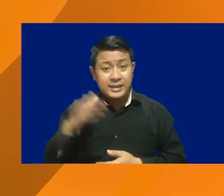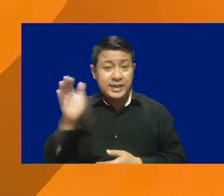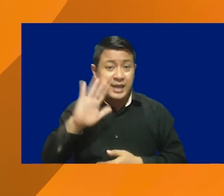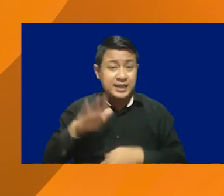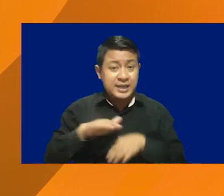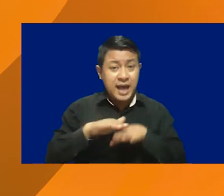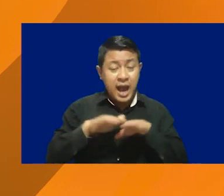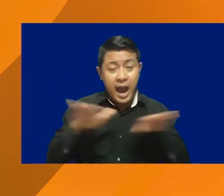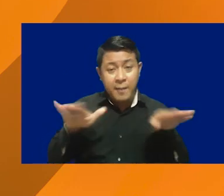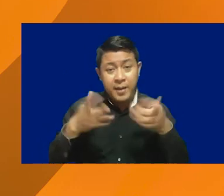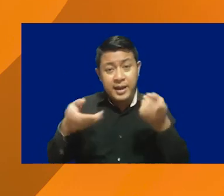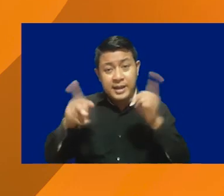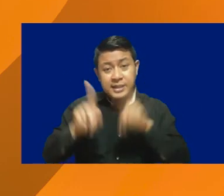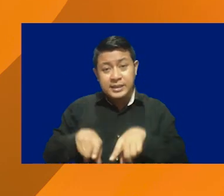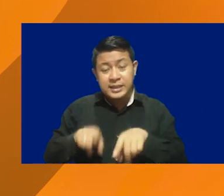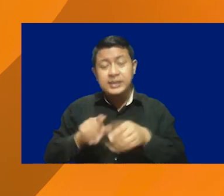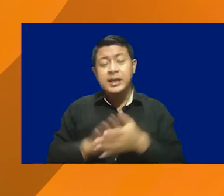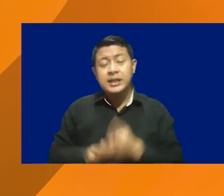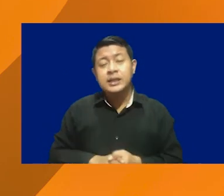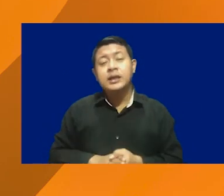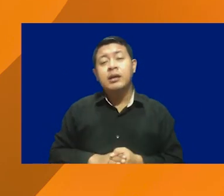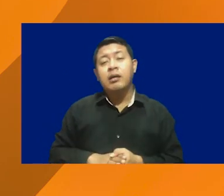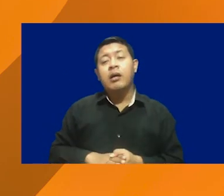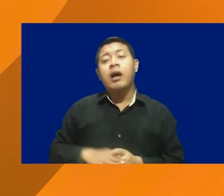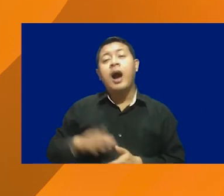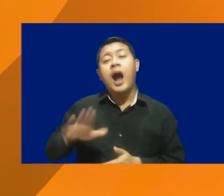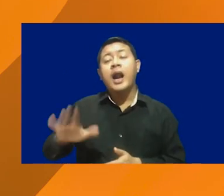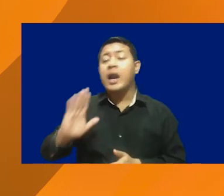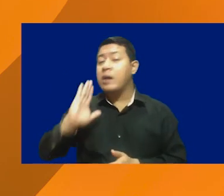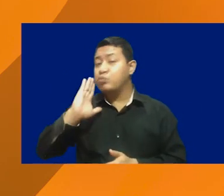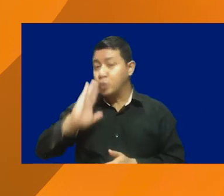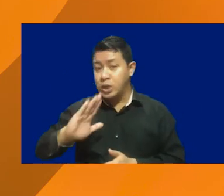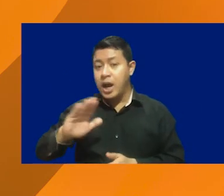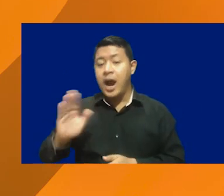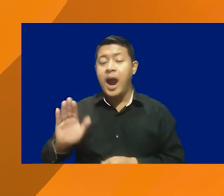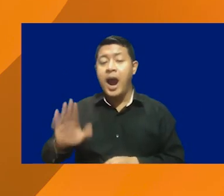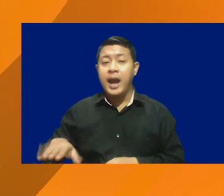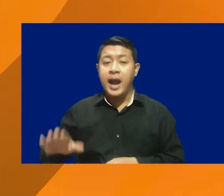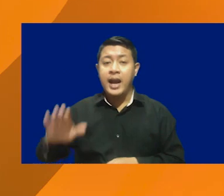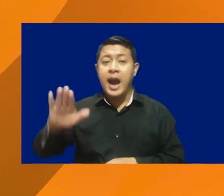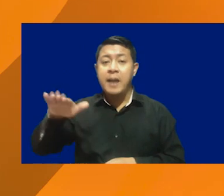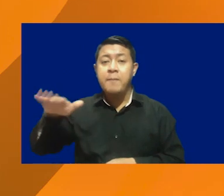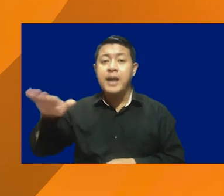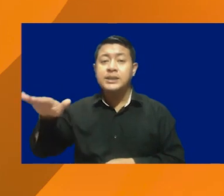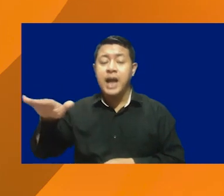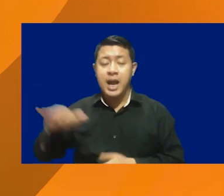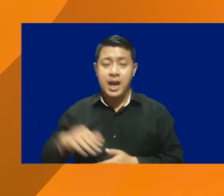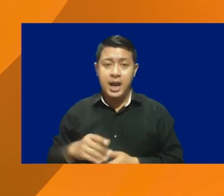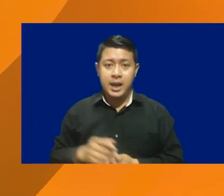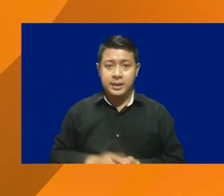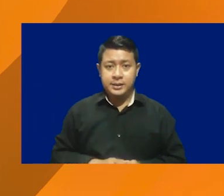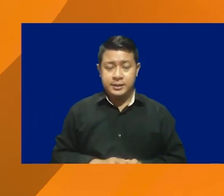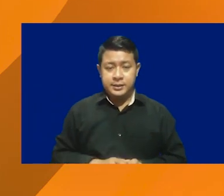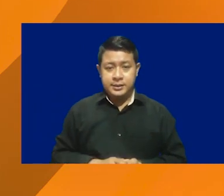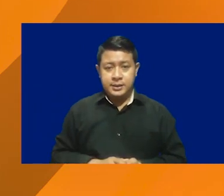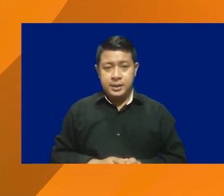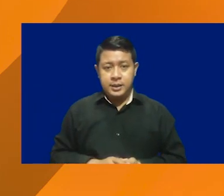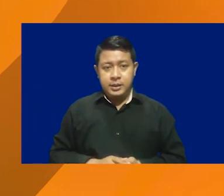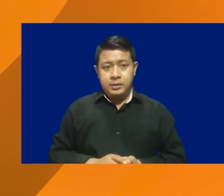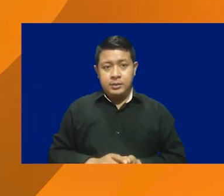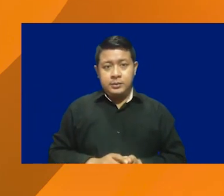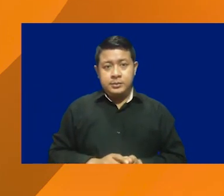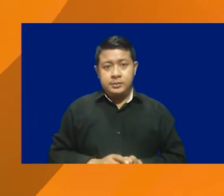apabila kebutuhan rasa tidak aman itu terjadi kepada anak-anak remaja?